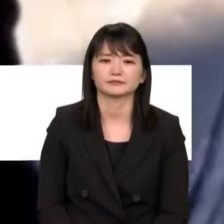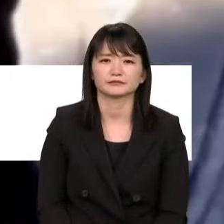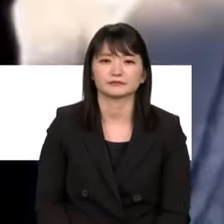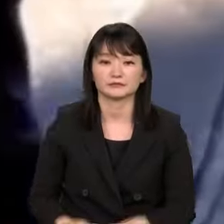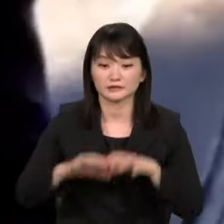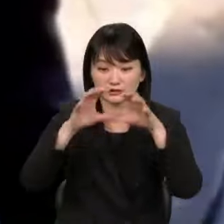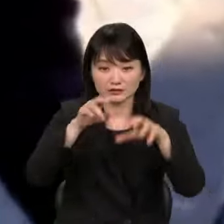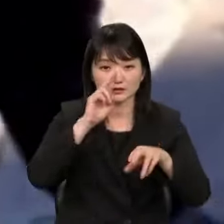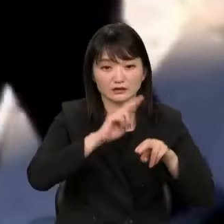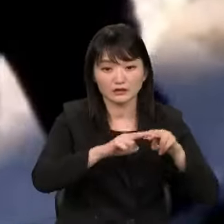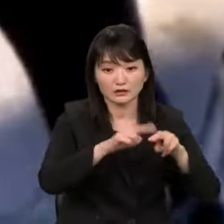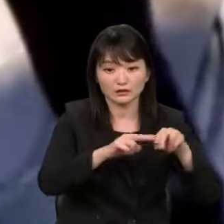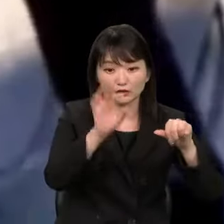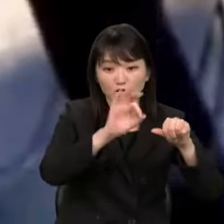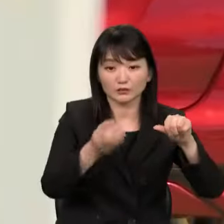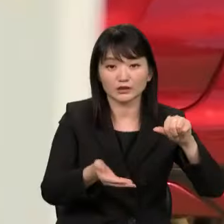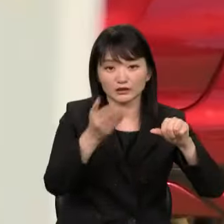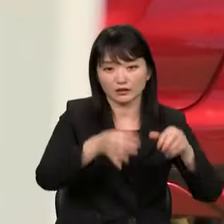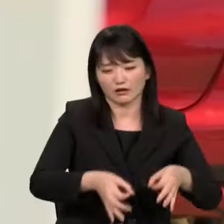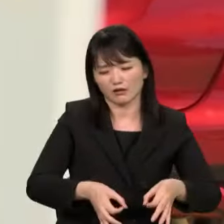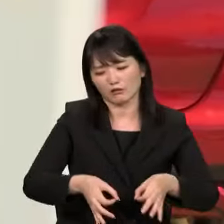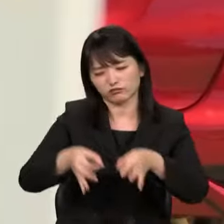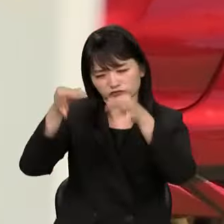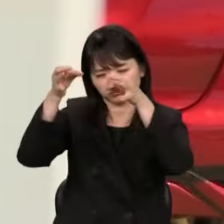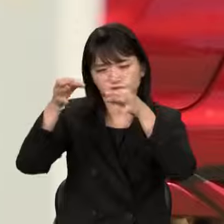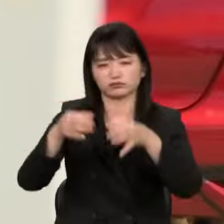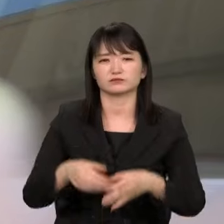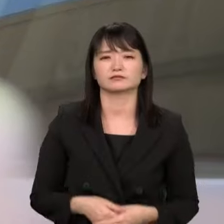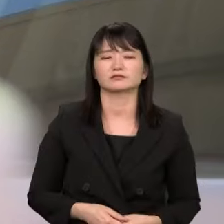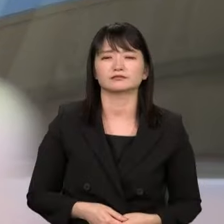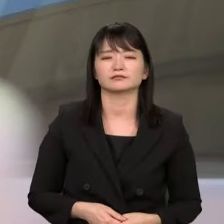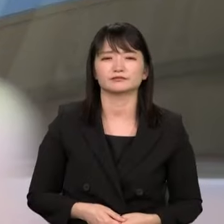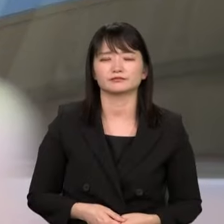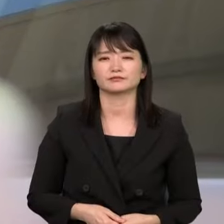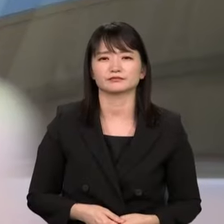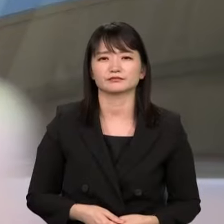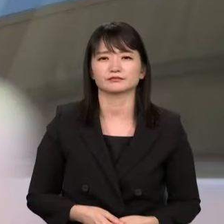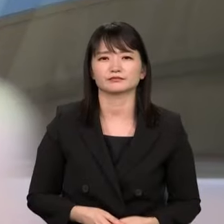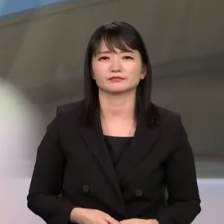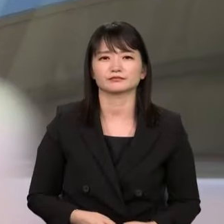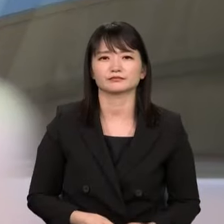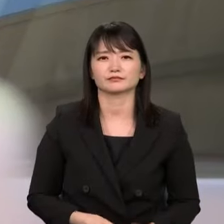국제 유가는 5% 넘게 급등했습니다 jtbc